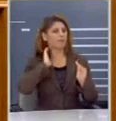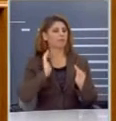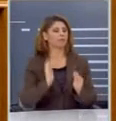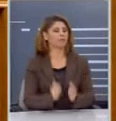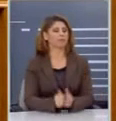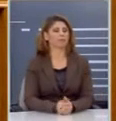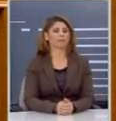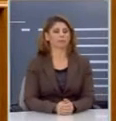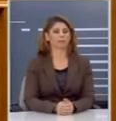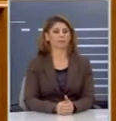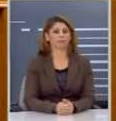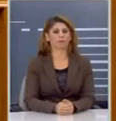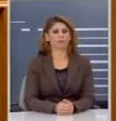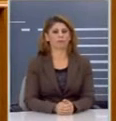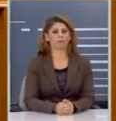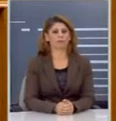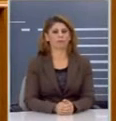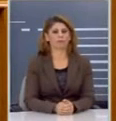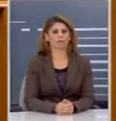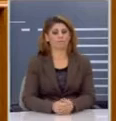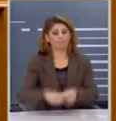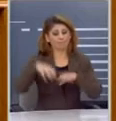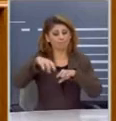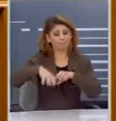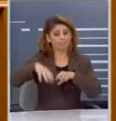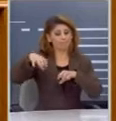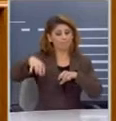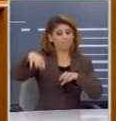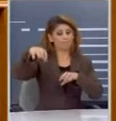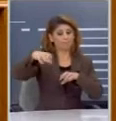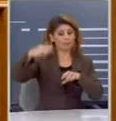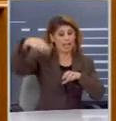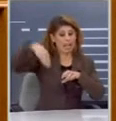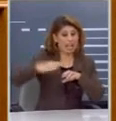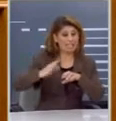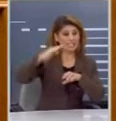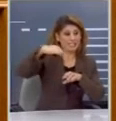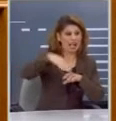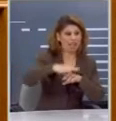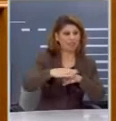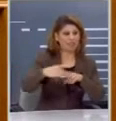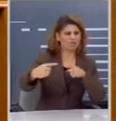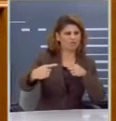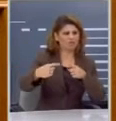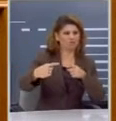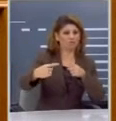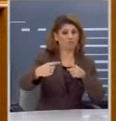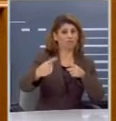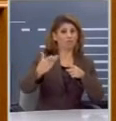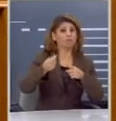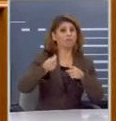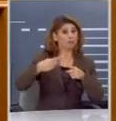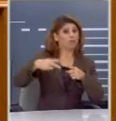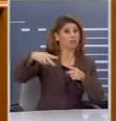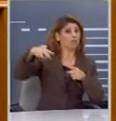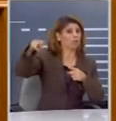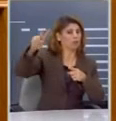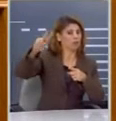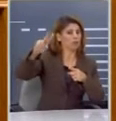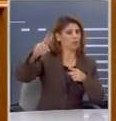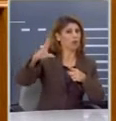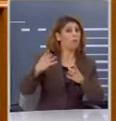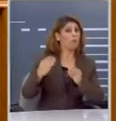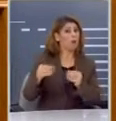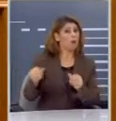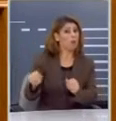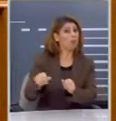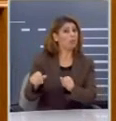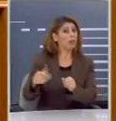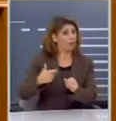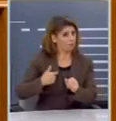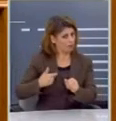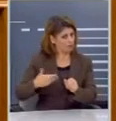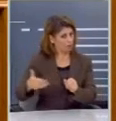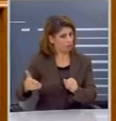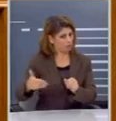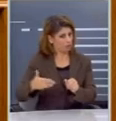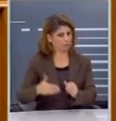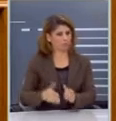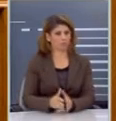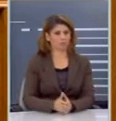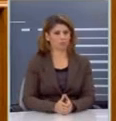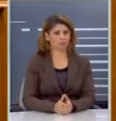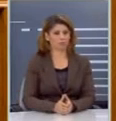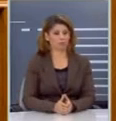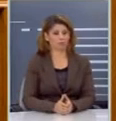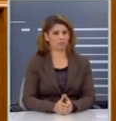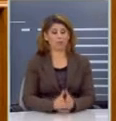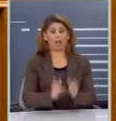Οι αιστείες αστάθειας και έντασης πληθαίνουν και πολλές είναι κοντά μας. Το